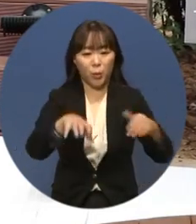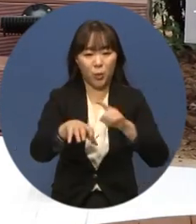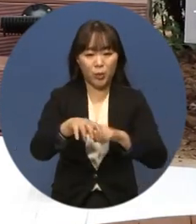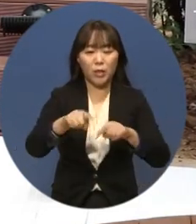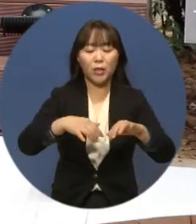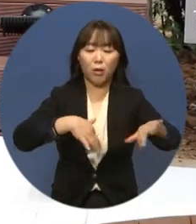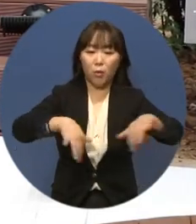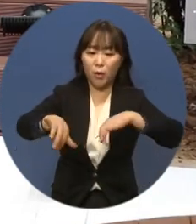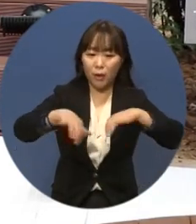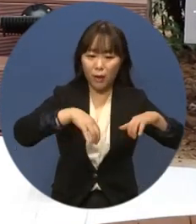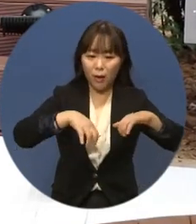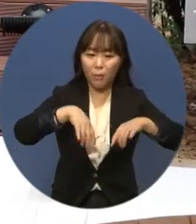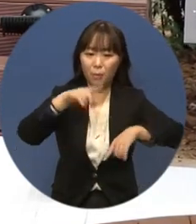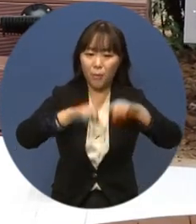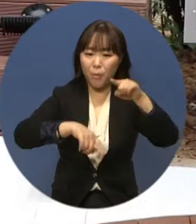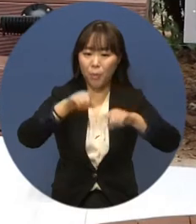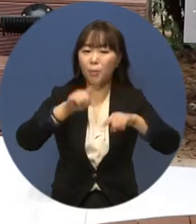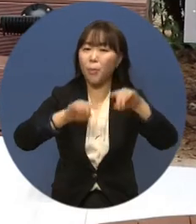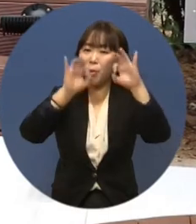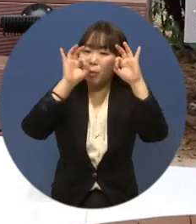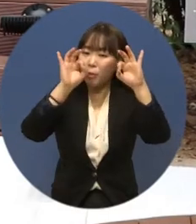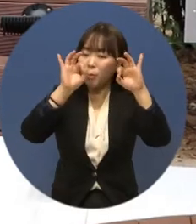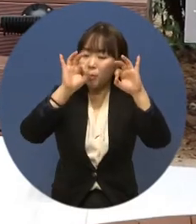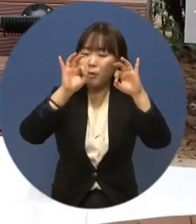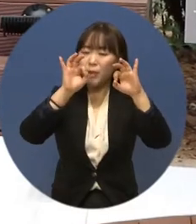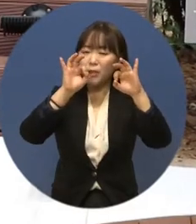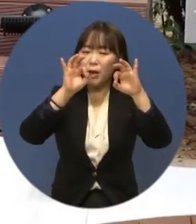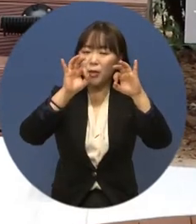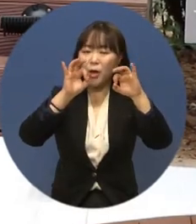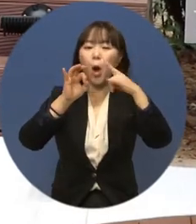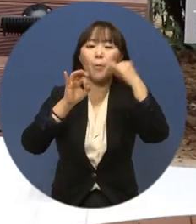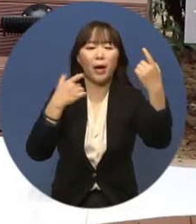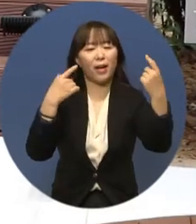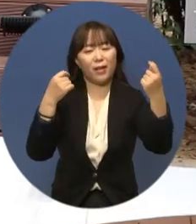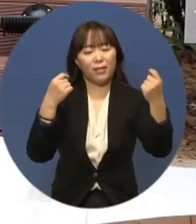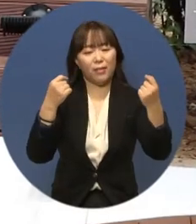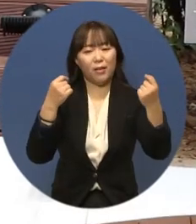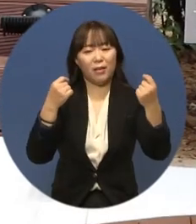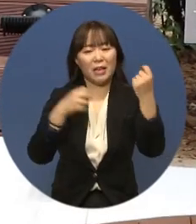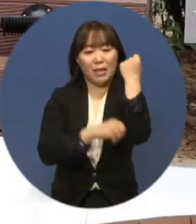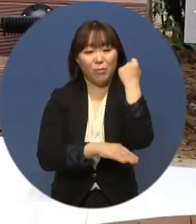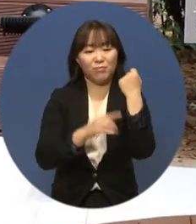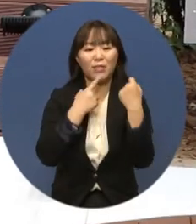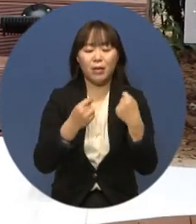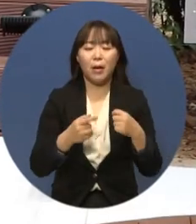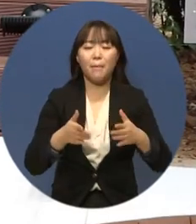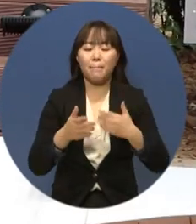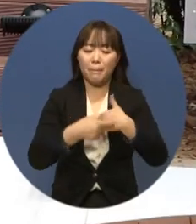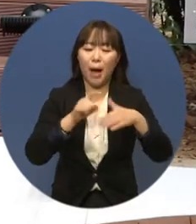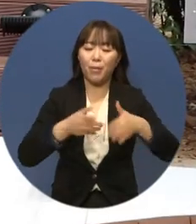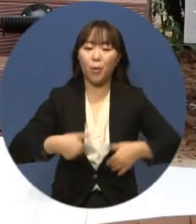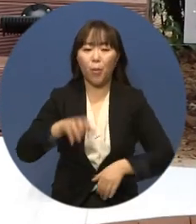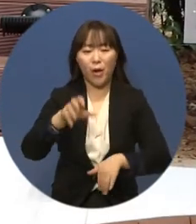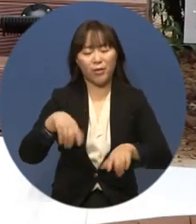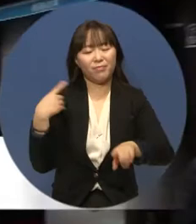이 거리가 어떤 목포로 보면은 모태라고도 할 수 있고 마음의 고향이라고도 할 수